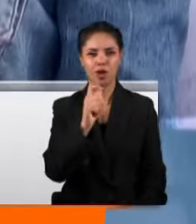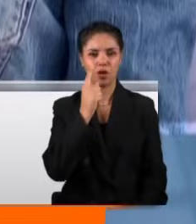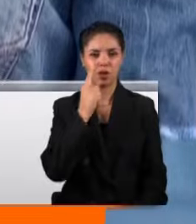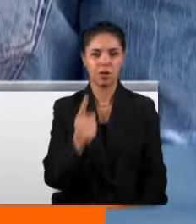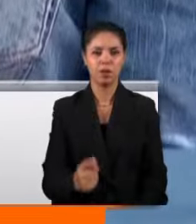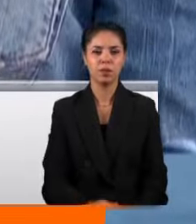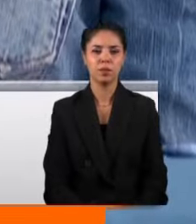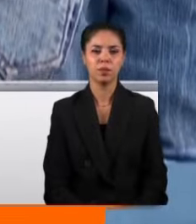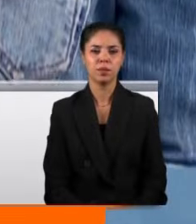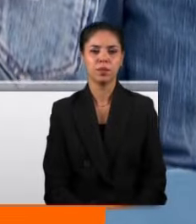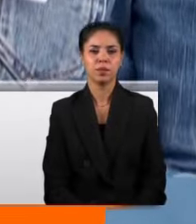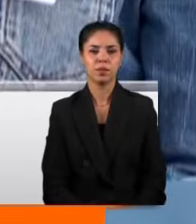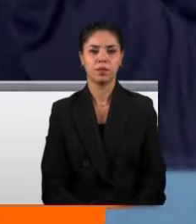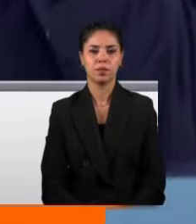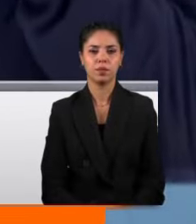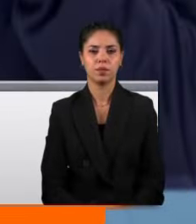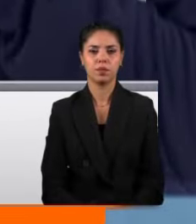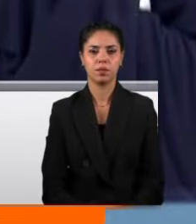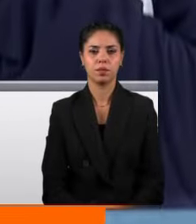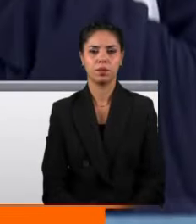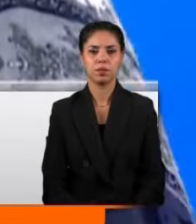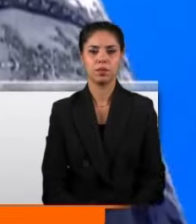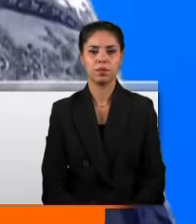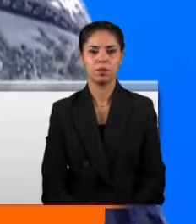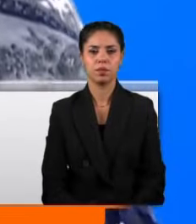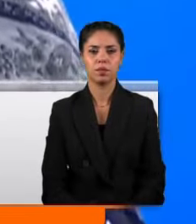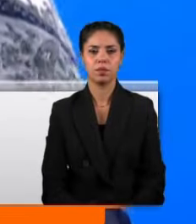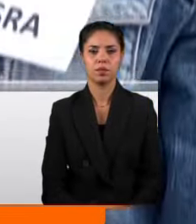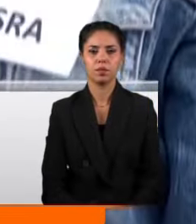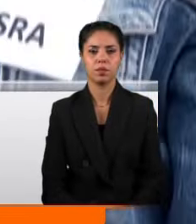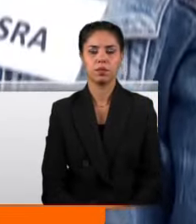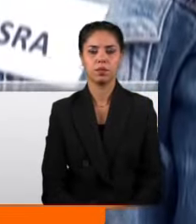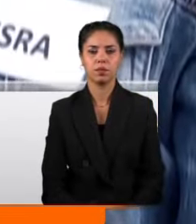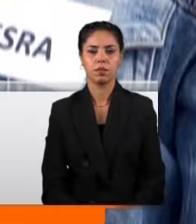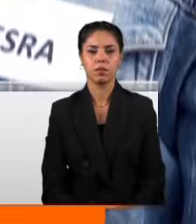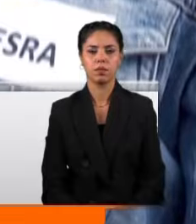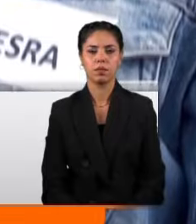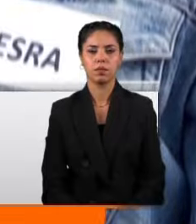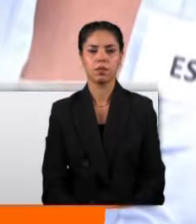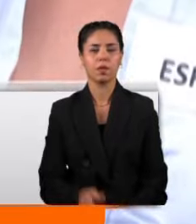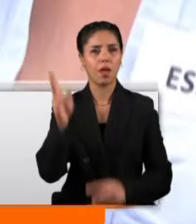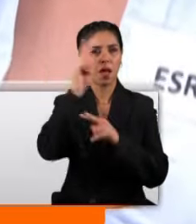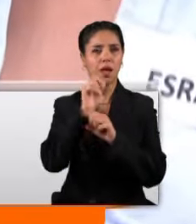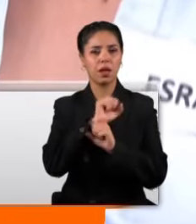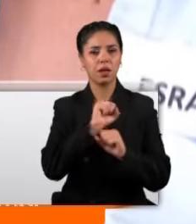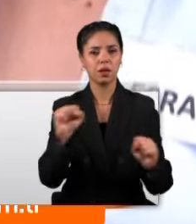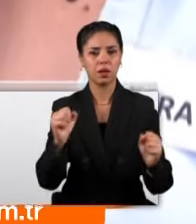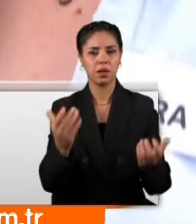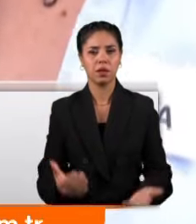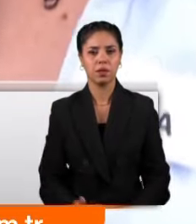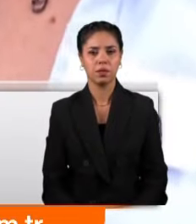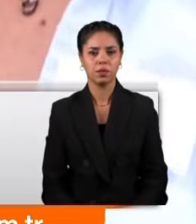200 milyarın üstünde gönderdim. Ben mağdurum böyle. Hiçbir şey yapamıyorum. Pahalıya patlayan hayaller. Canım kızım